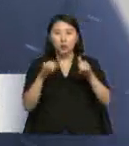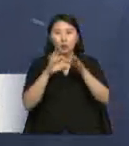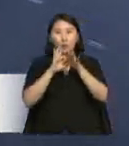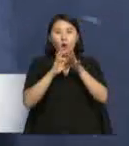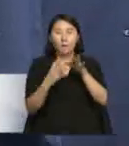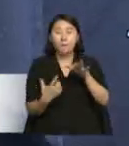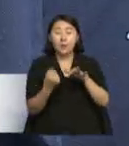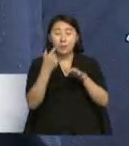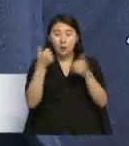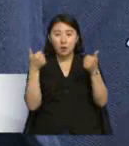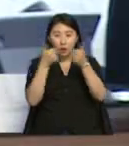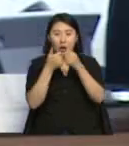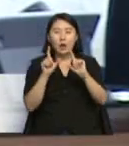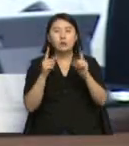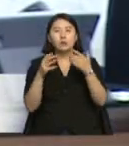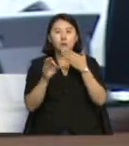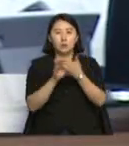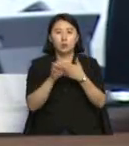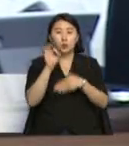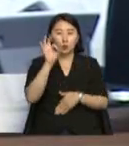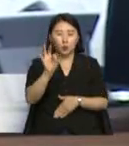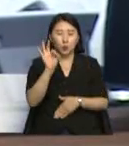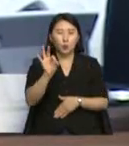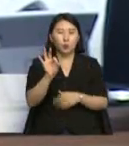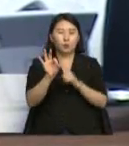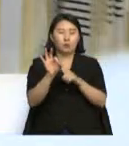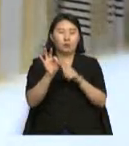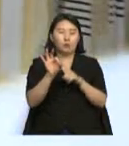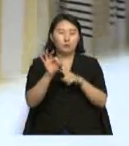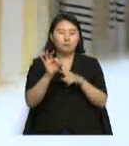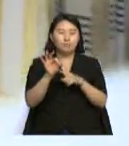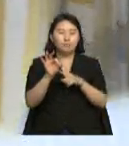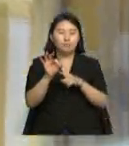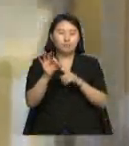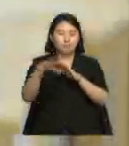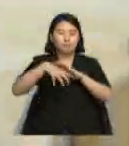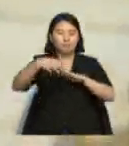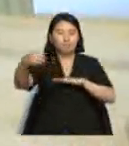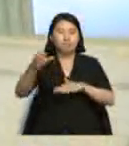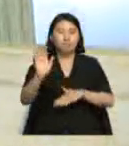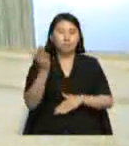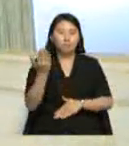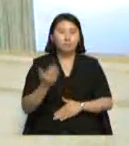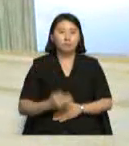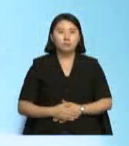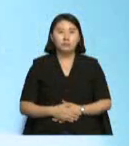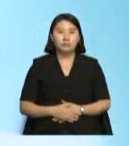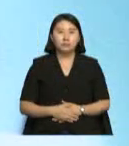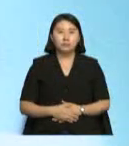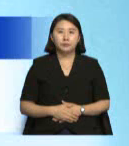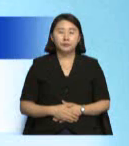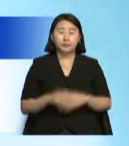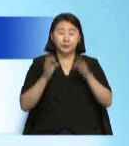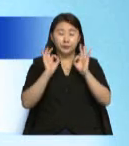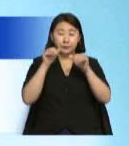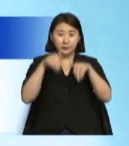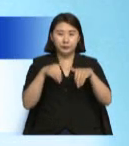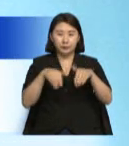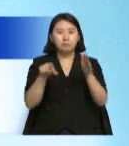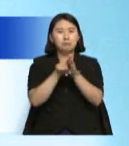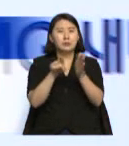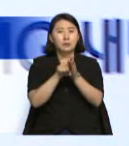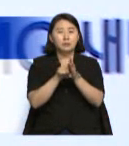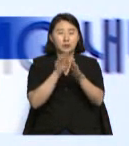관심과 발빠른 대처가 없었더라면 이 돈은 고스란히 보이스피싱 일당 손에 들어갈 뻔했습니다. 금융기관 직원들의 불신을